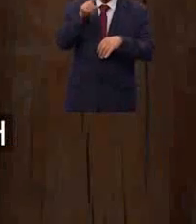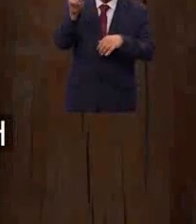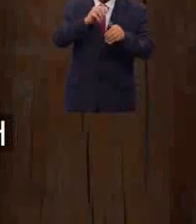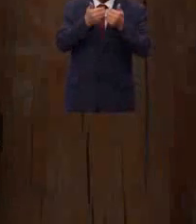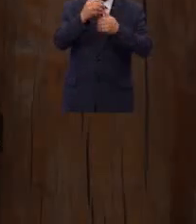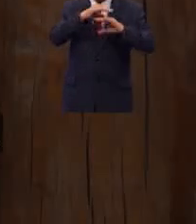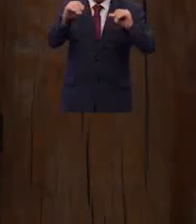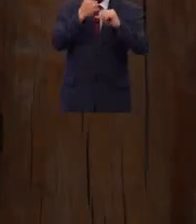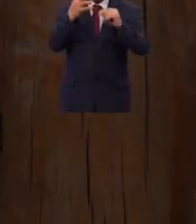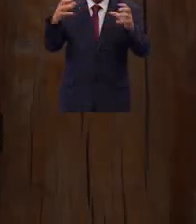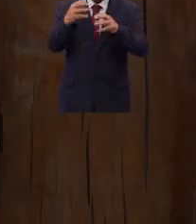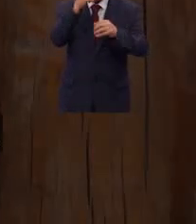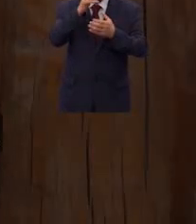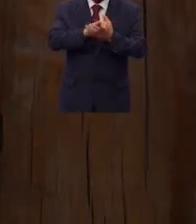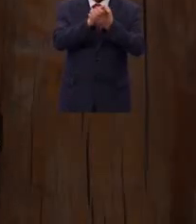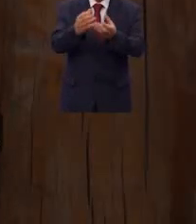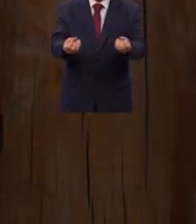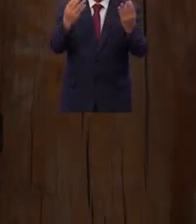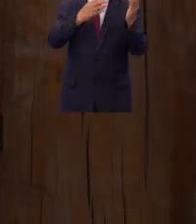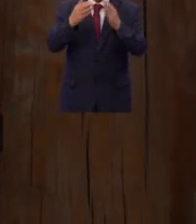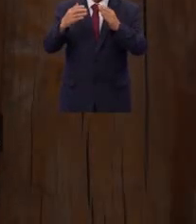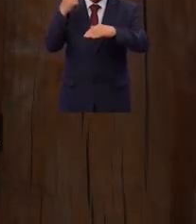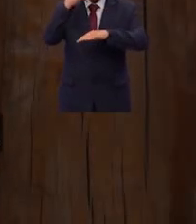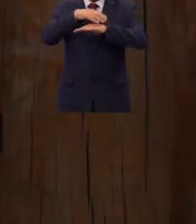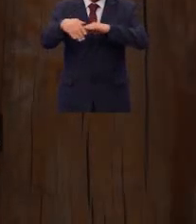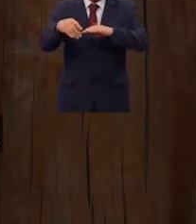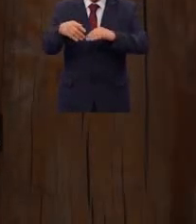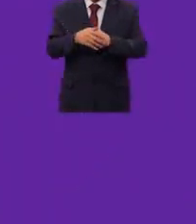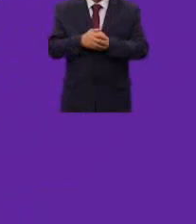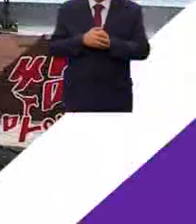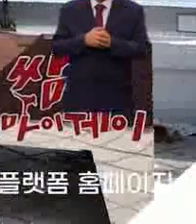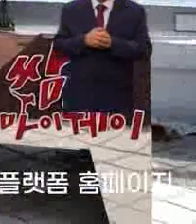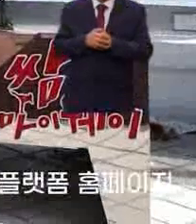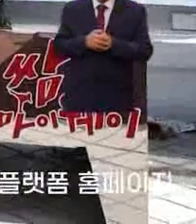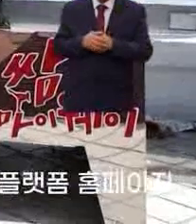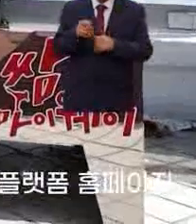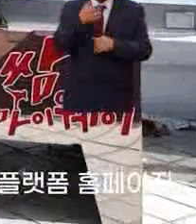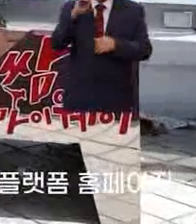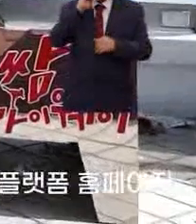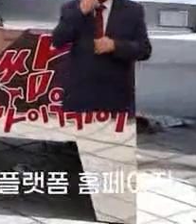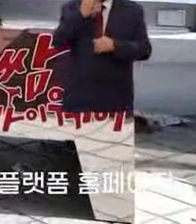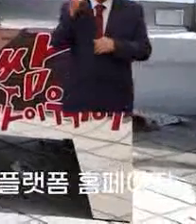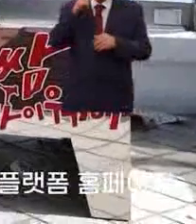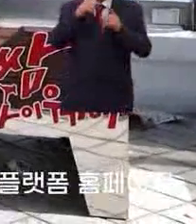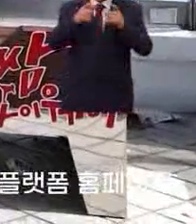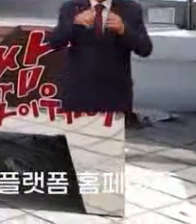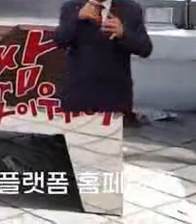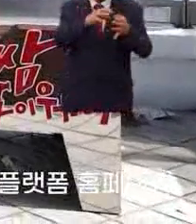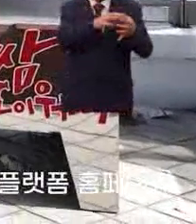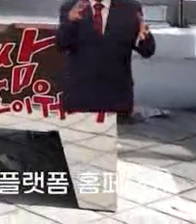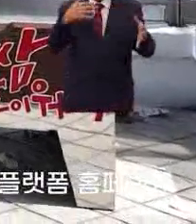갈등들을 해소하면서 모을 수 있는 화합 잔치를 준비하는 게 기획 의도가 되겠습니다. 가장 큰 어려움은 아무래도 주민들의